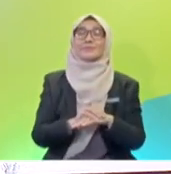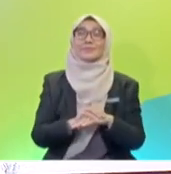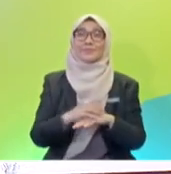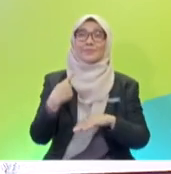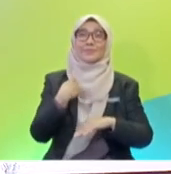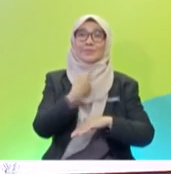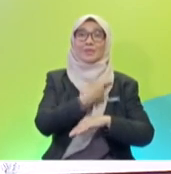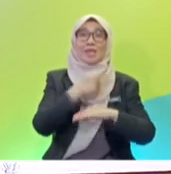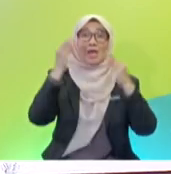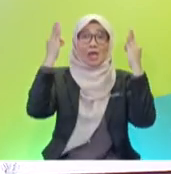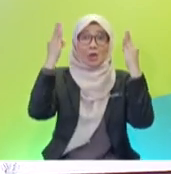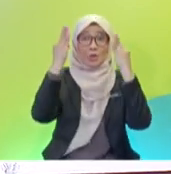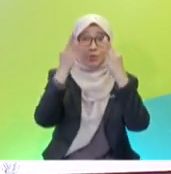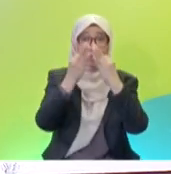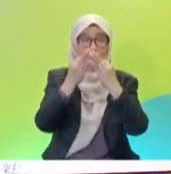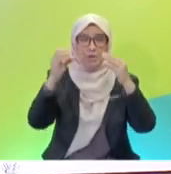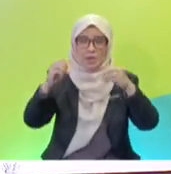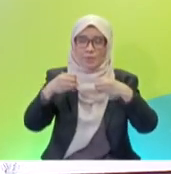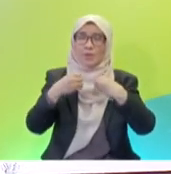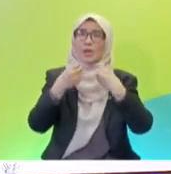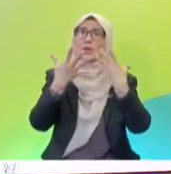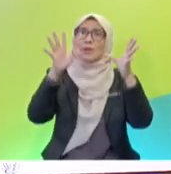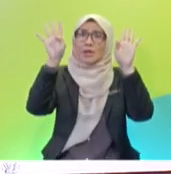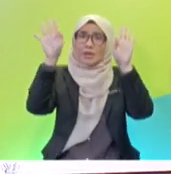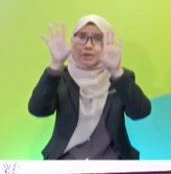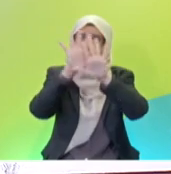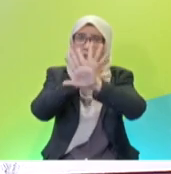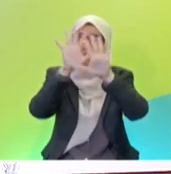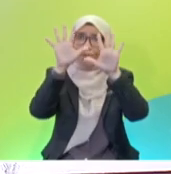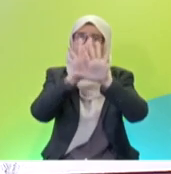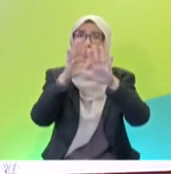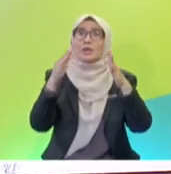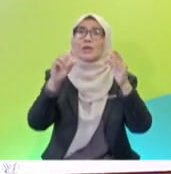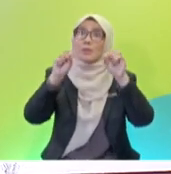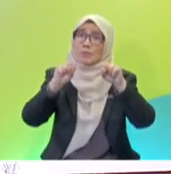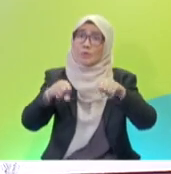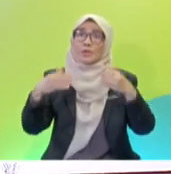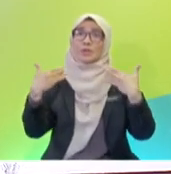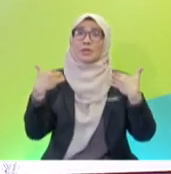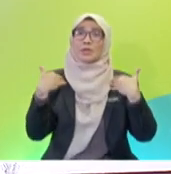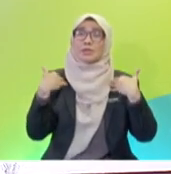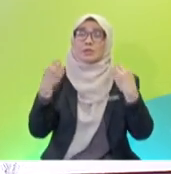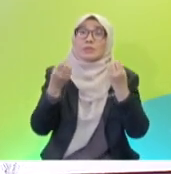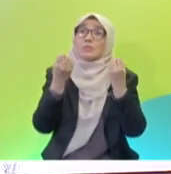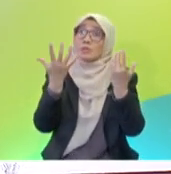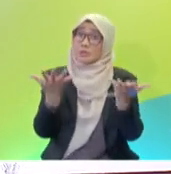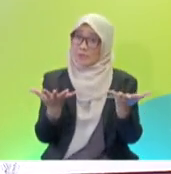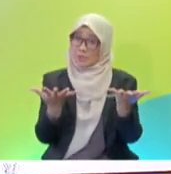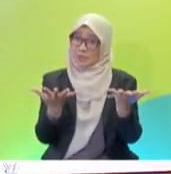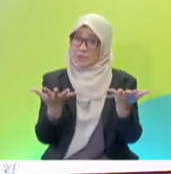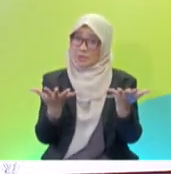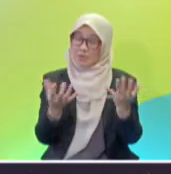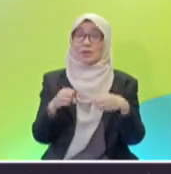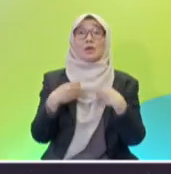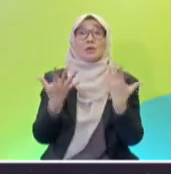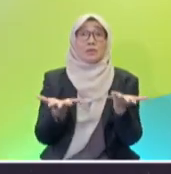akan fokus kepada bagaimana bayang-bayang dihasilkan. Hanif tahu tak macam mana terbentuknya bayang-bayang?